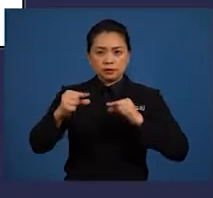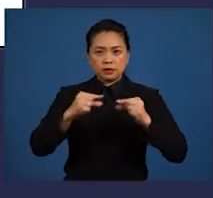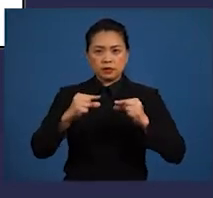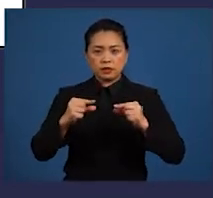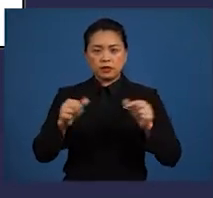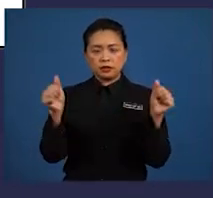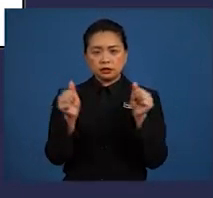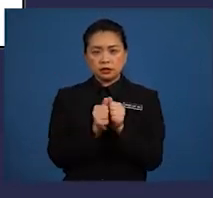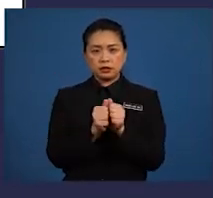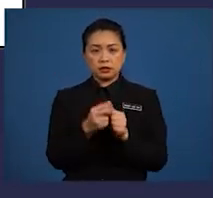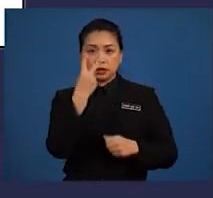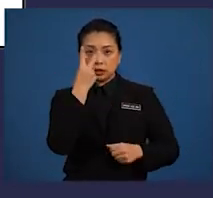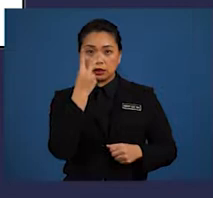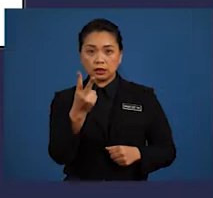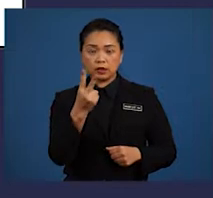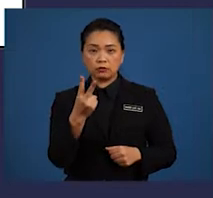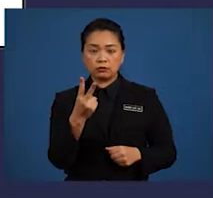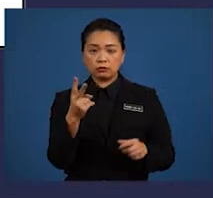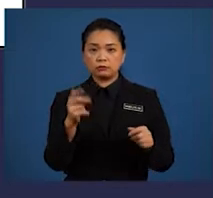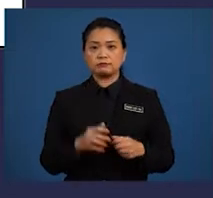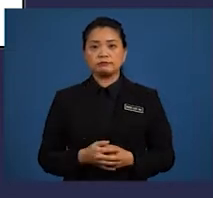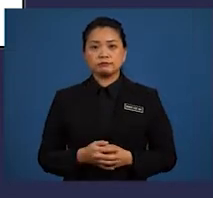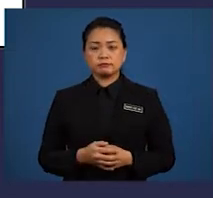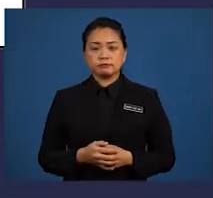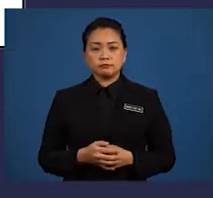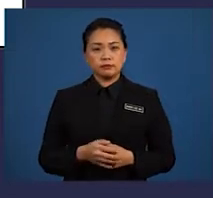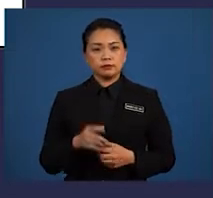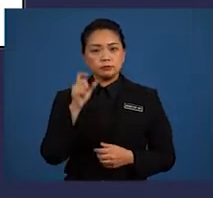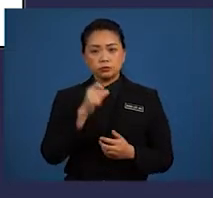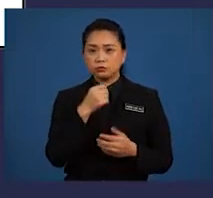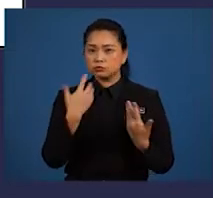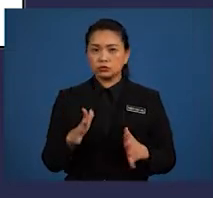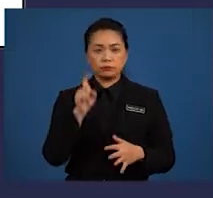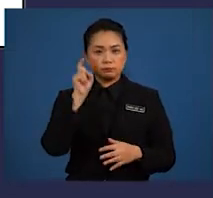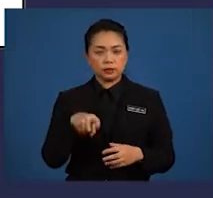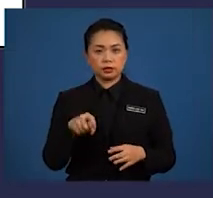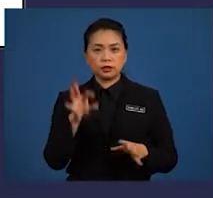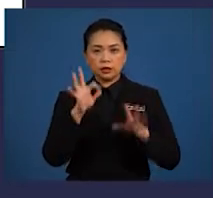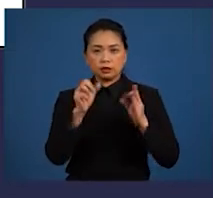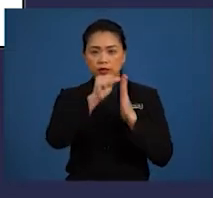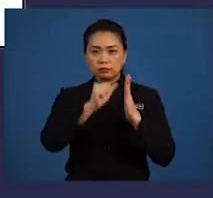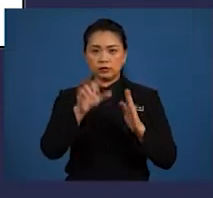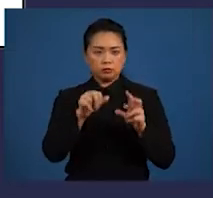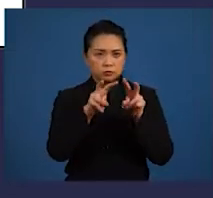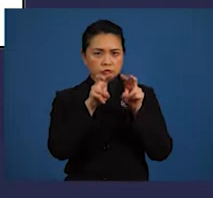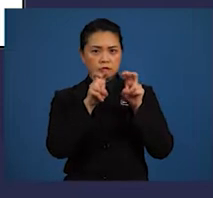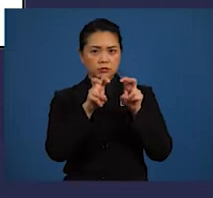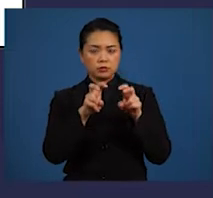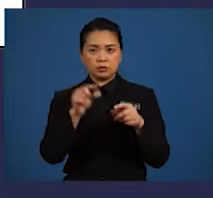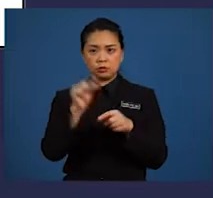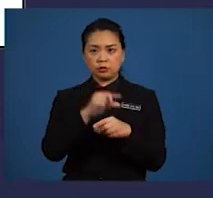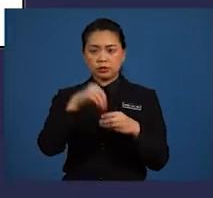gerakan dengan memperhatikannya dengan teliti sudah tertutup Ike animasi yang menarik digunakan